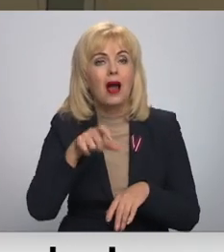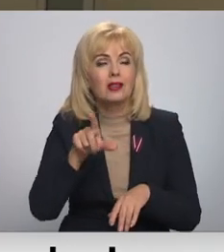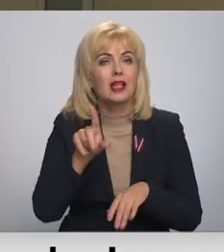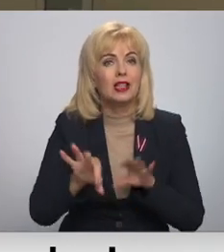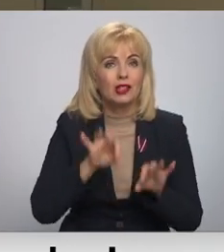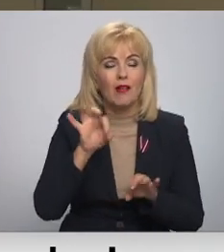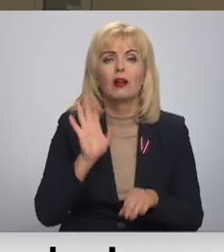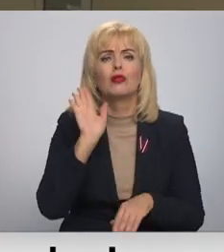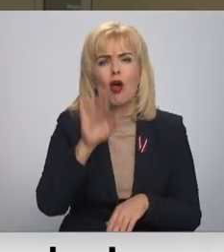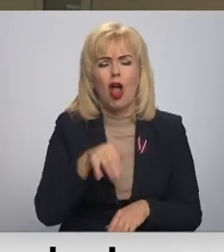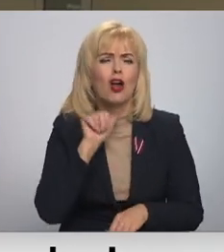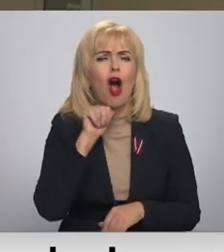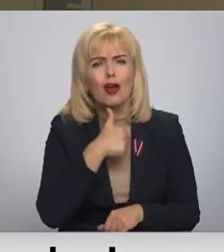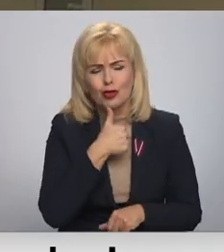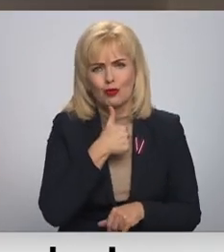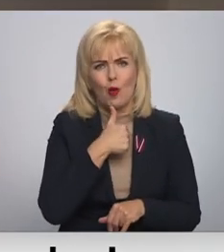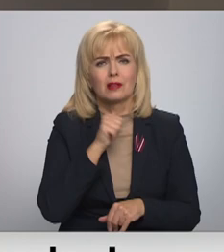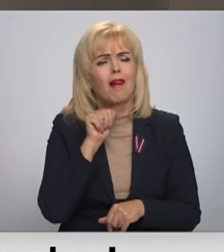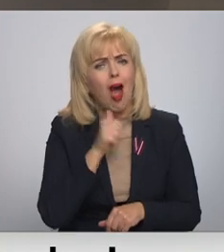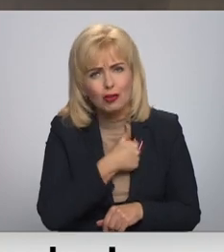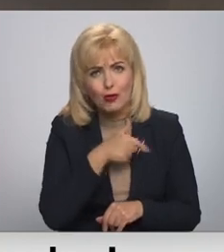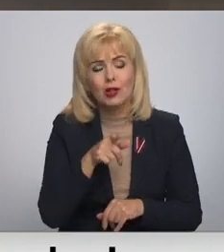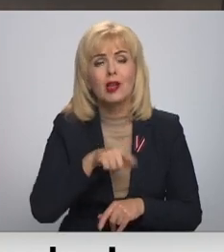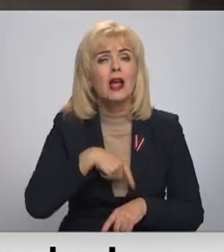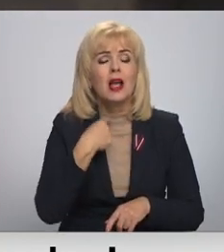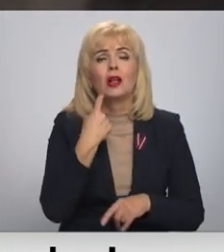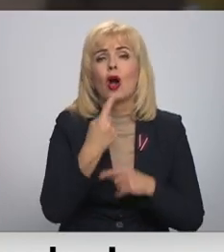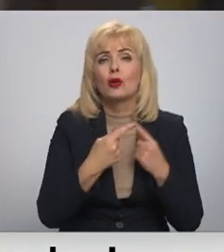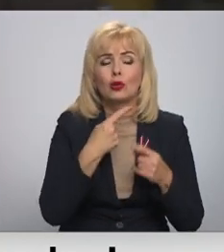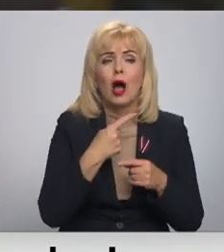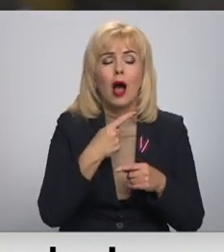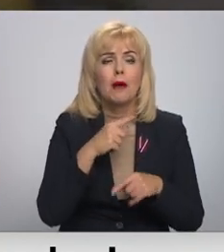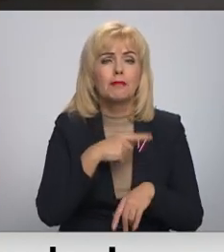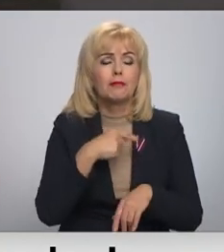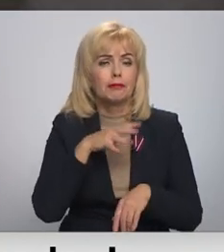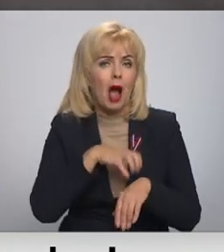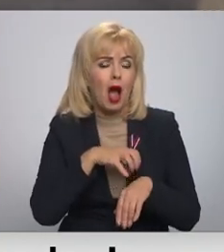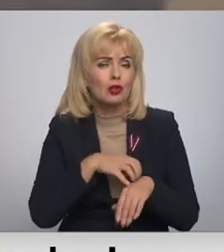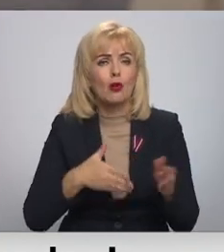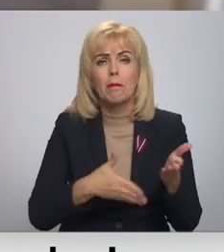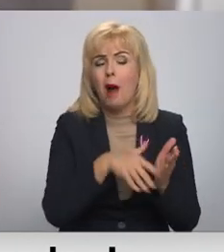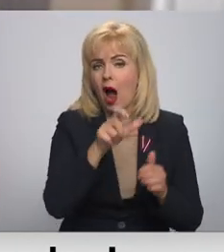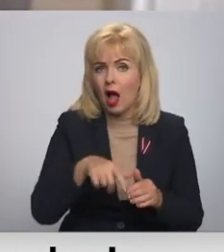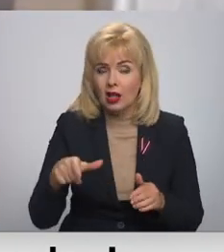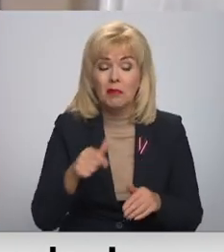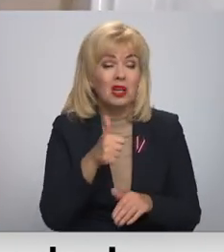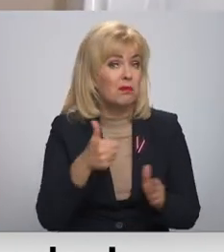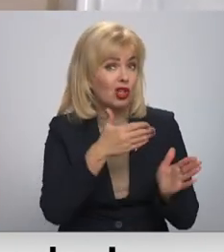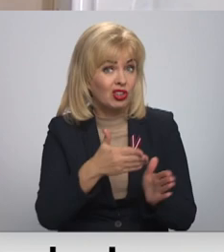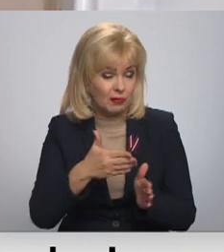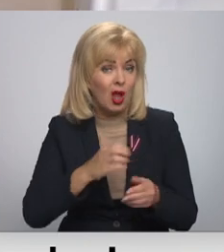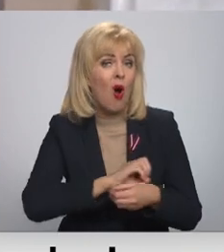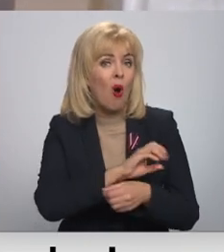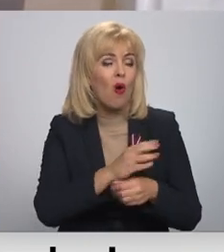Nē, garšos. Ilgi runāties māsu palīdzēm gan nav laika, jo slimnīcā, īpaši jau Covid